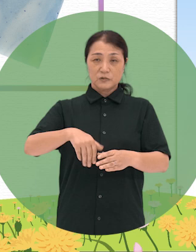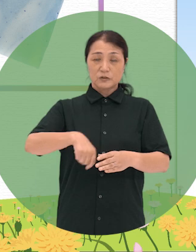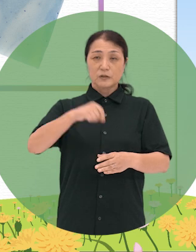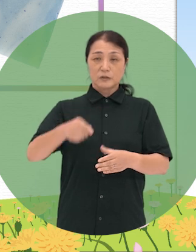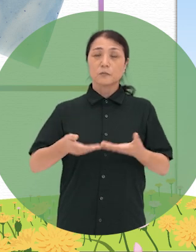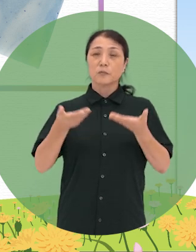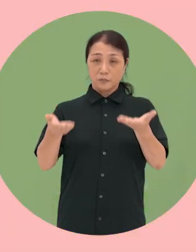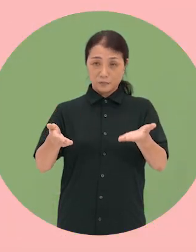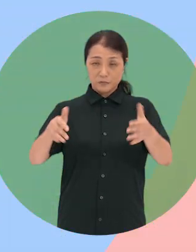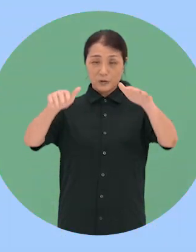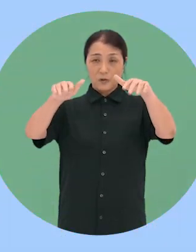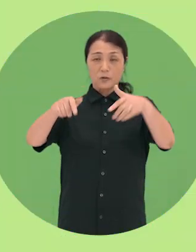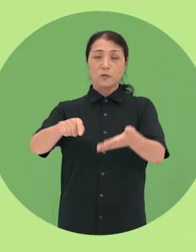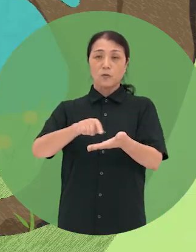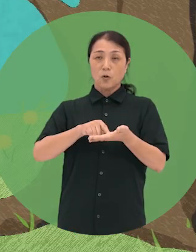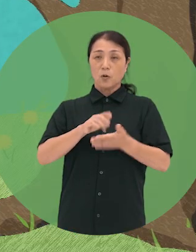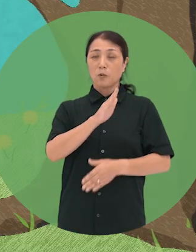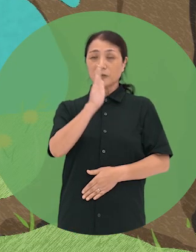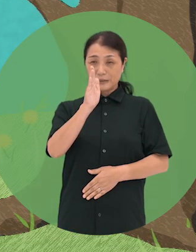いね。